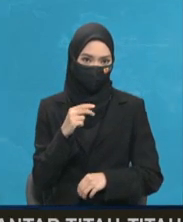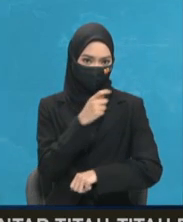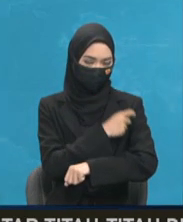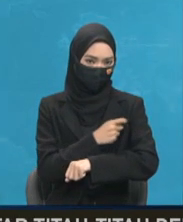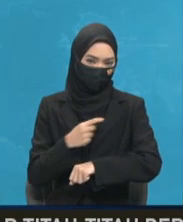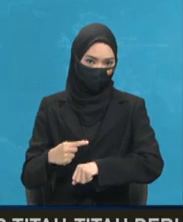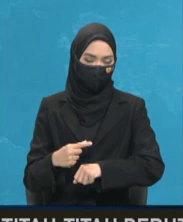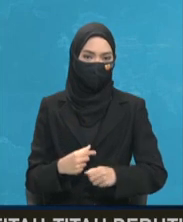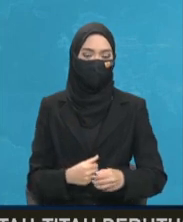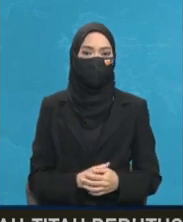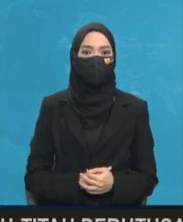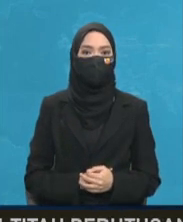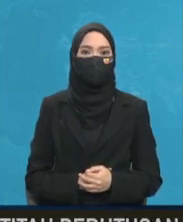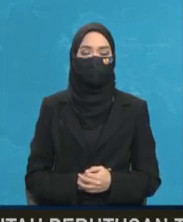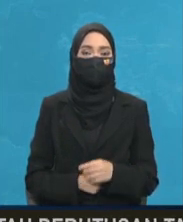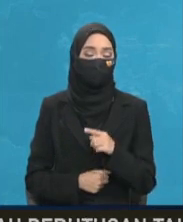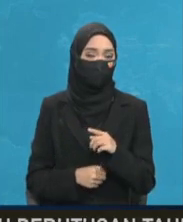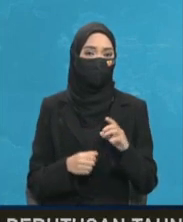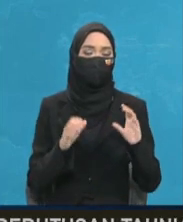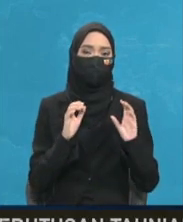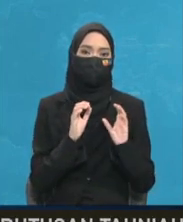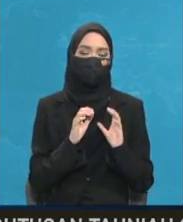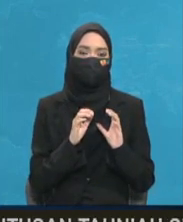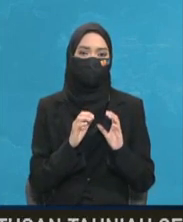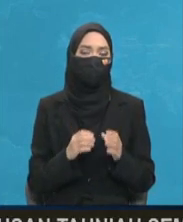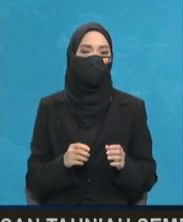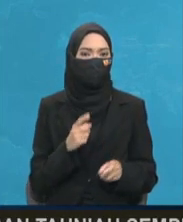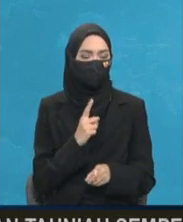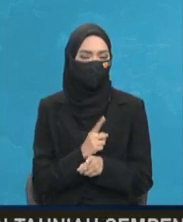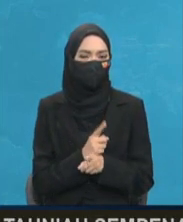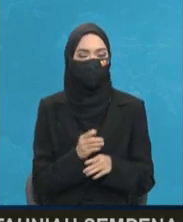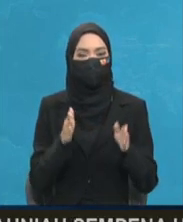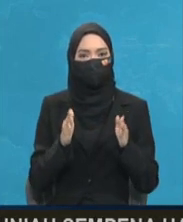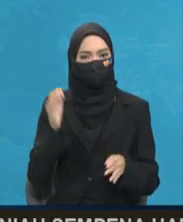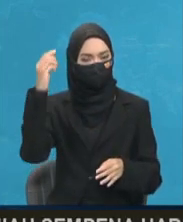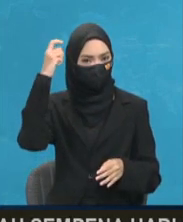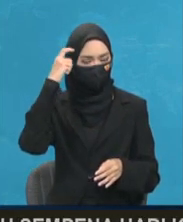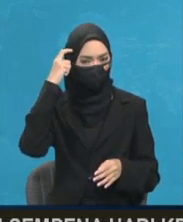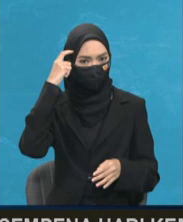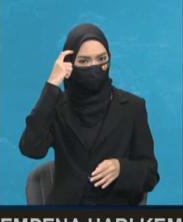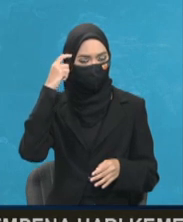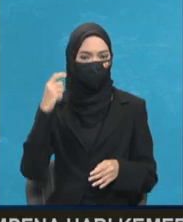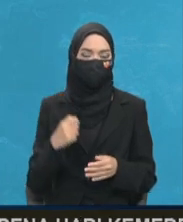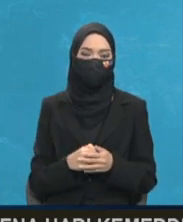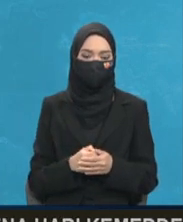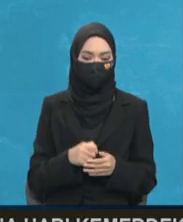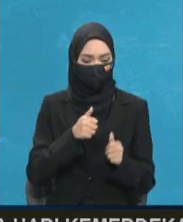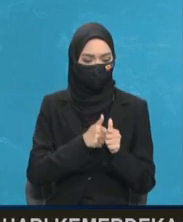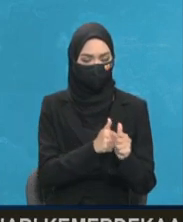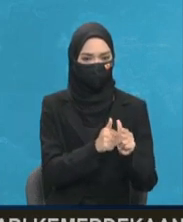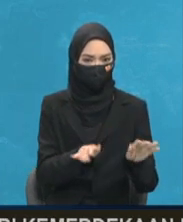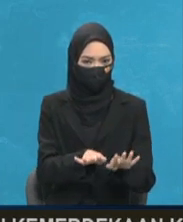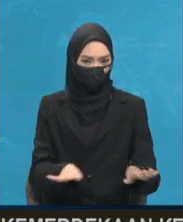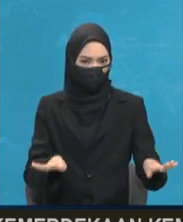Hai kuliah antara lain juga menyentuh mengenai kepentingan untuk memastikan pemikiran dan amalan berubah tetap berada di lintasan ataupun